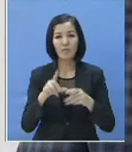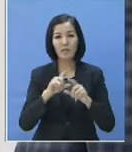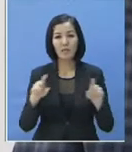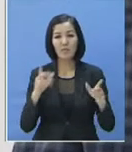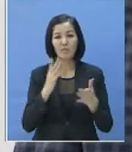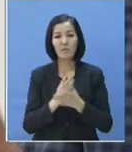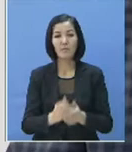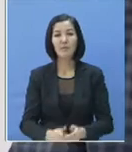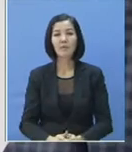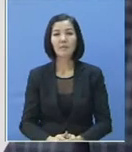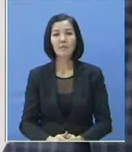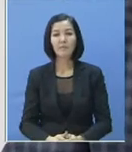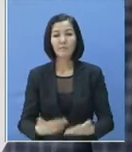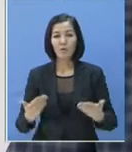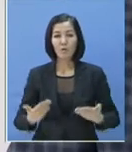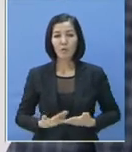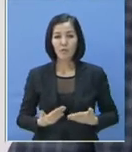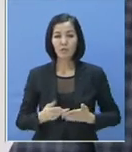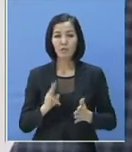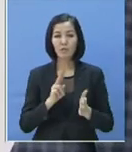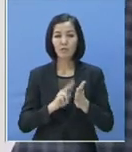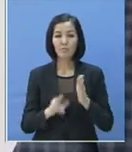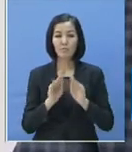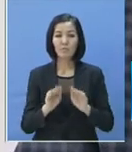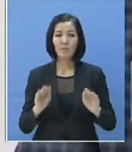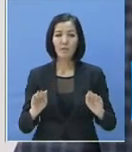әлеуметтік 70 бала ем алуда.